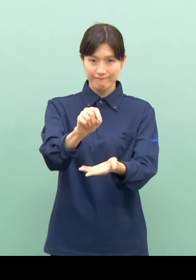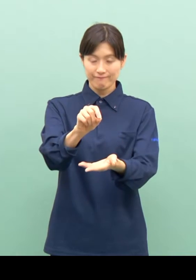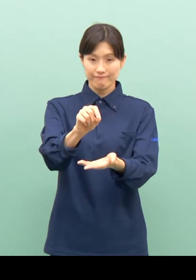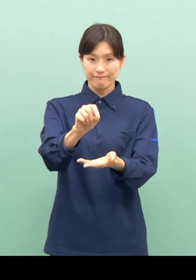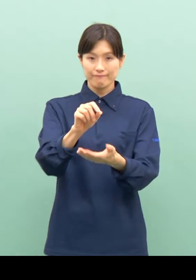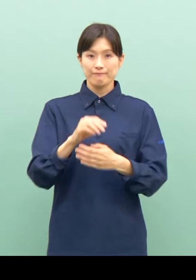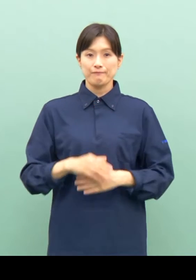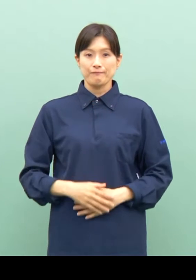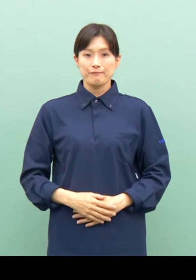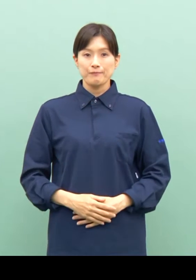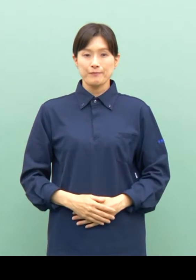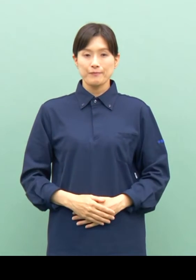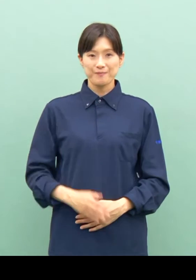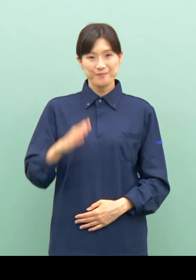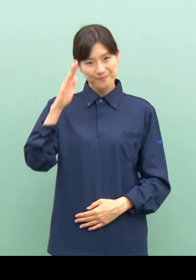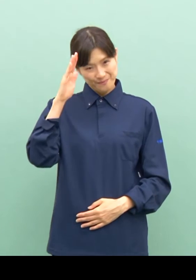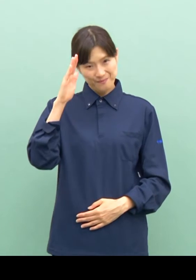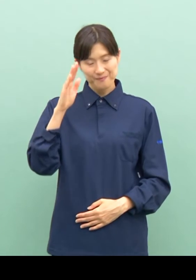ん。